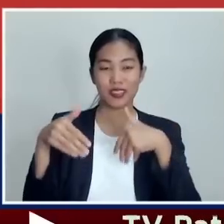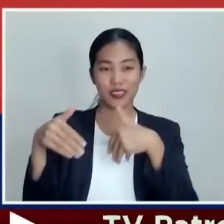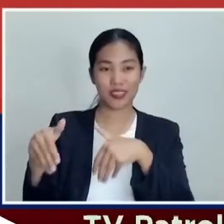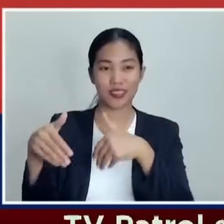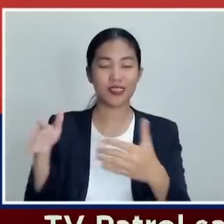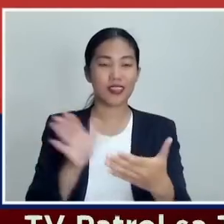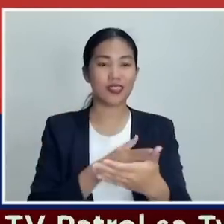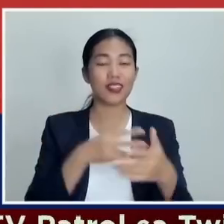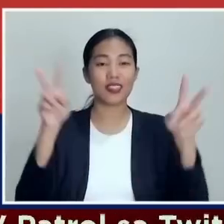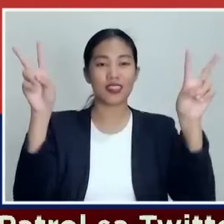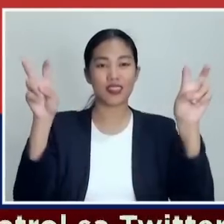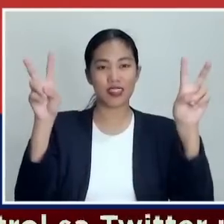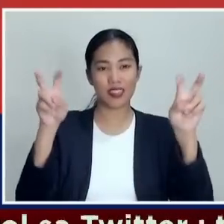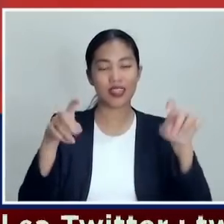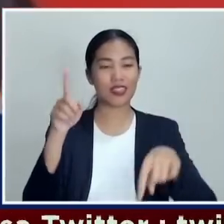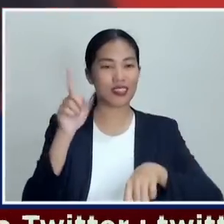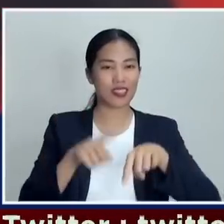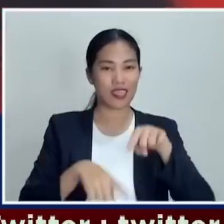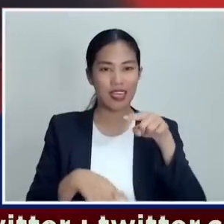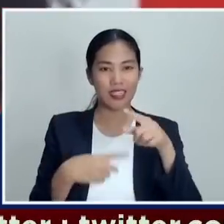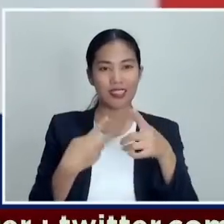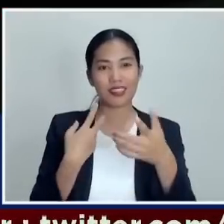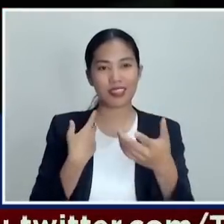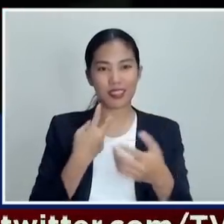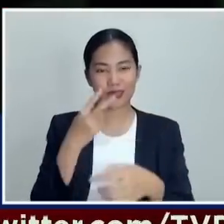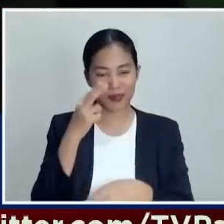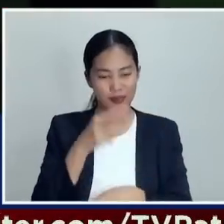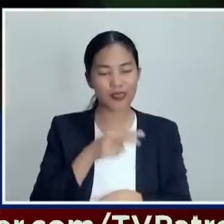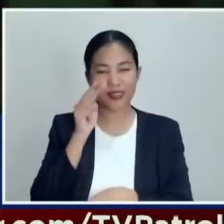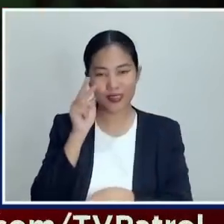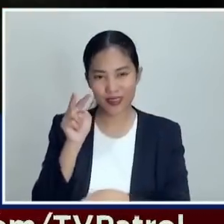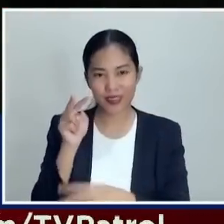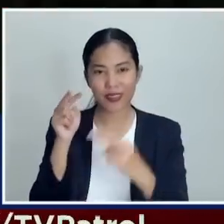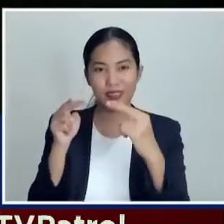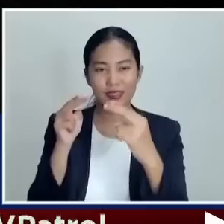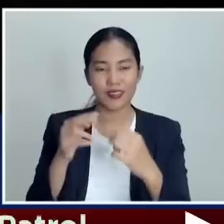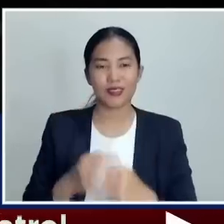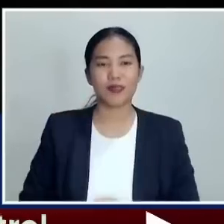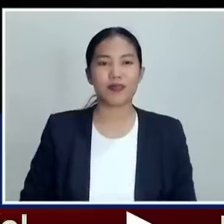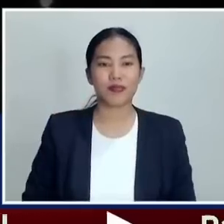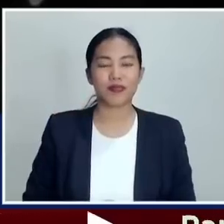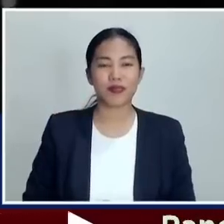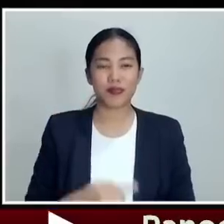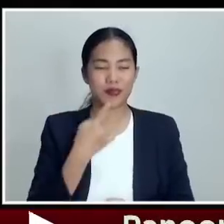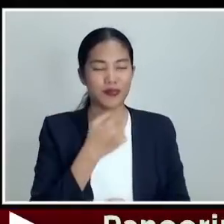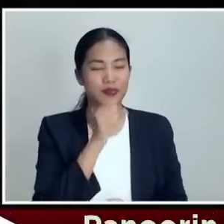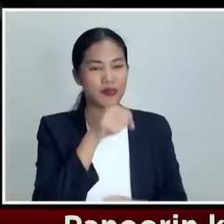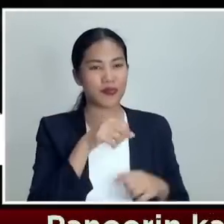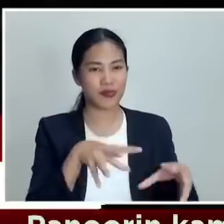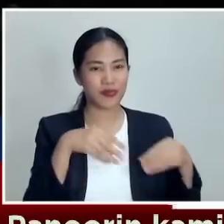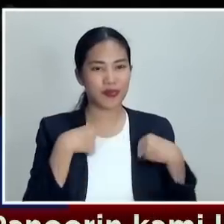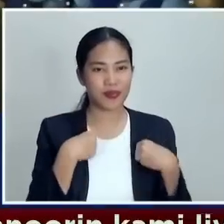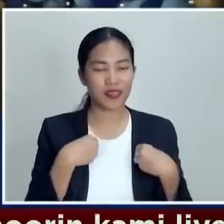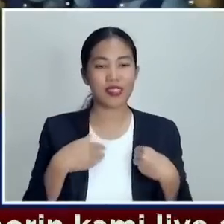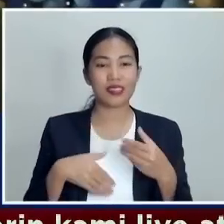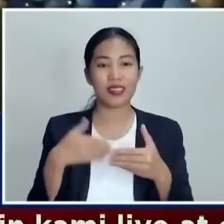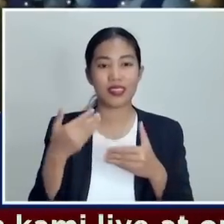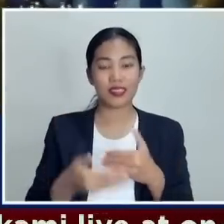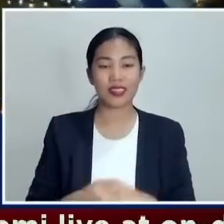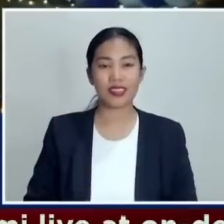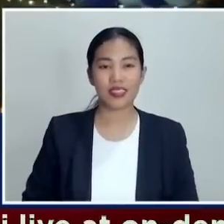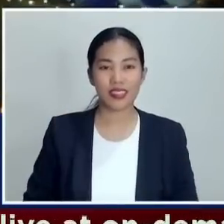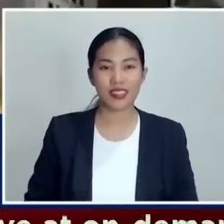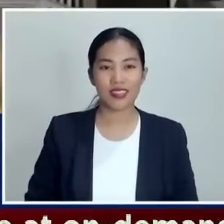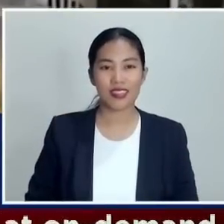You. Napayes din si Maxine kay Rob. Ano to? Oh my God! Usap-usapan naman ang promposal ni Seth Fideline